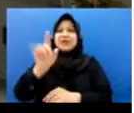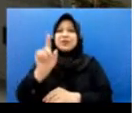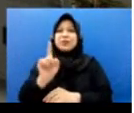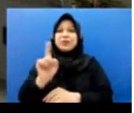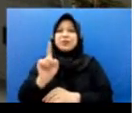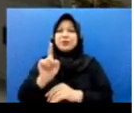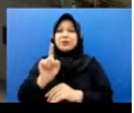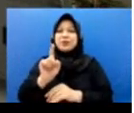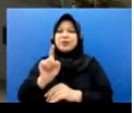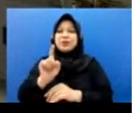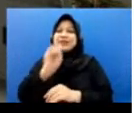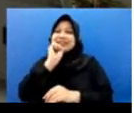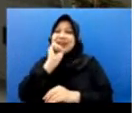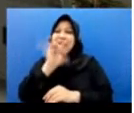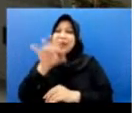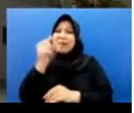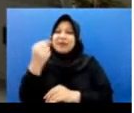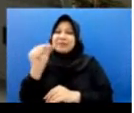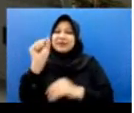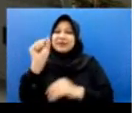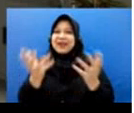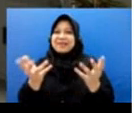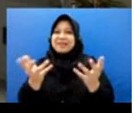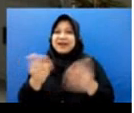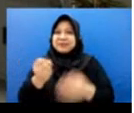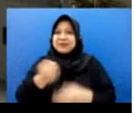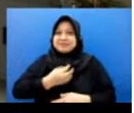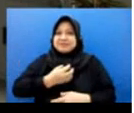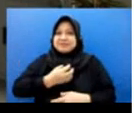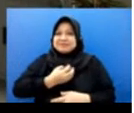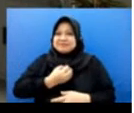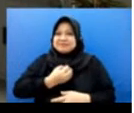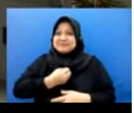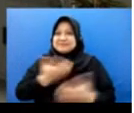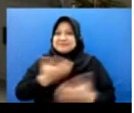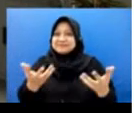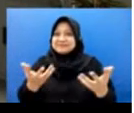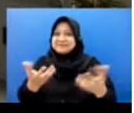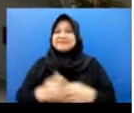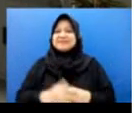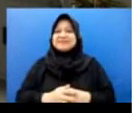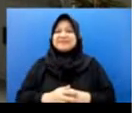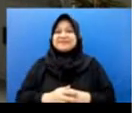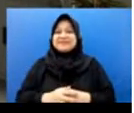jawabannya. Bapak dan Ibu bisa deg-degan. Jawabannya adalah